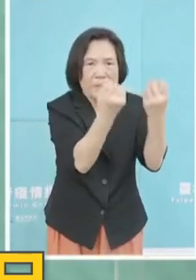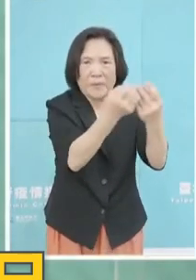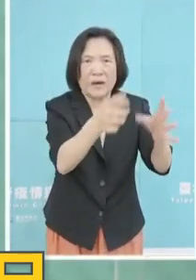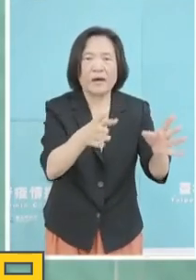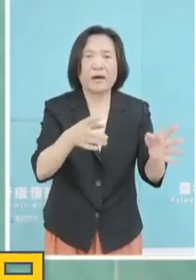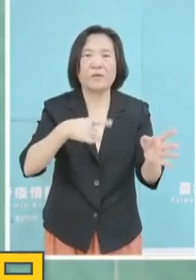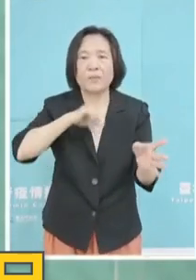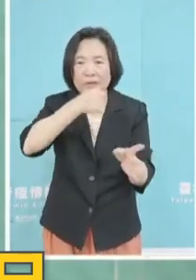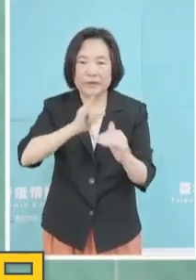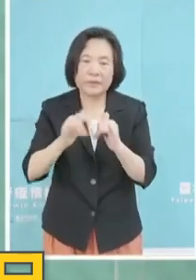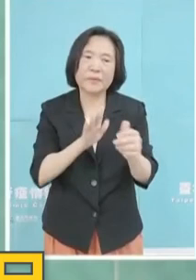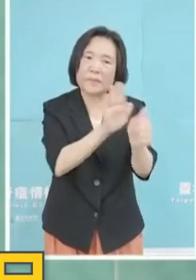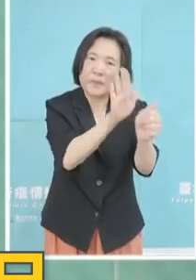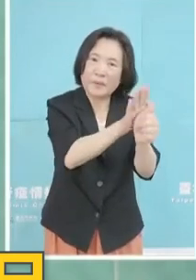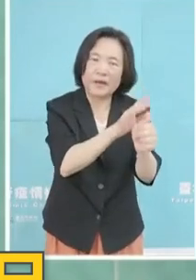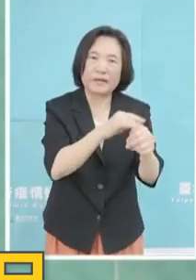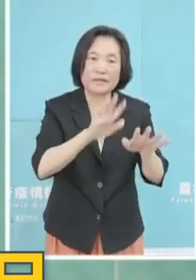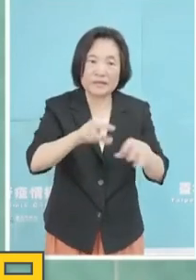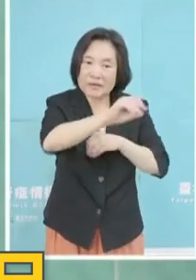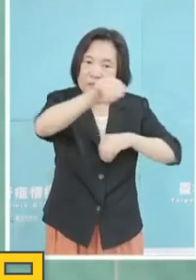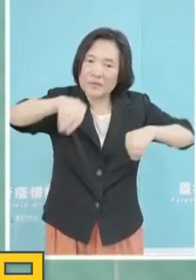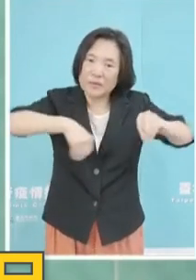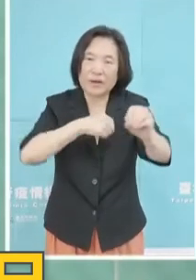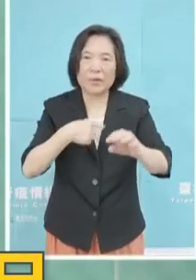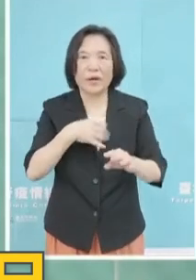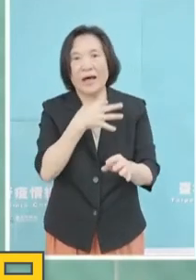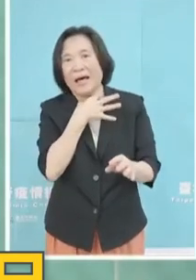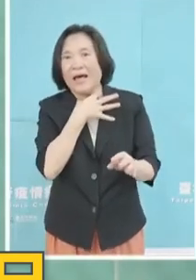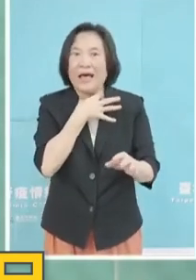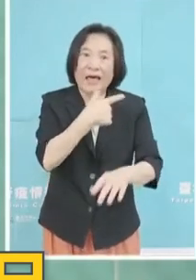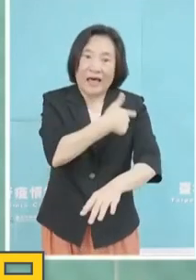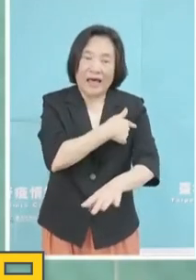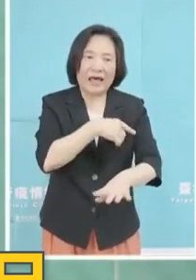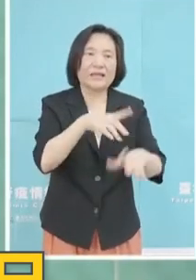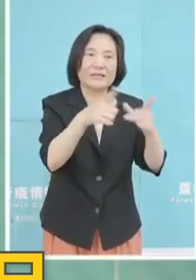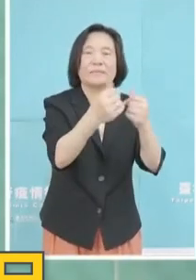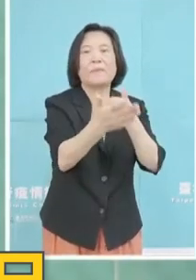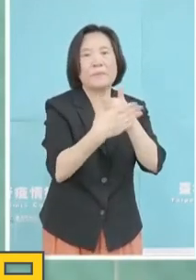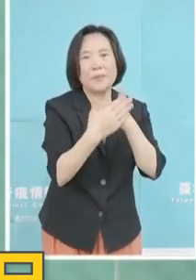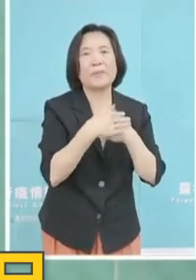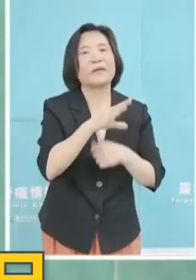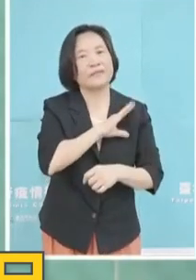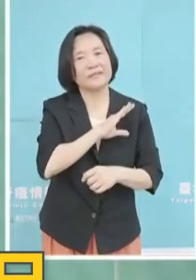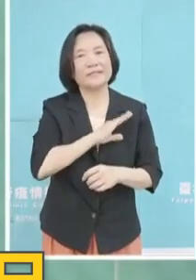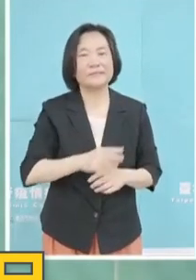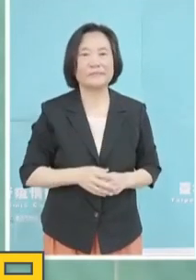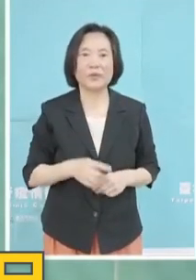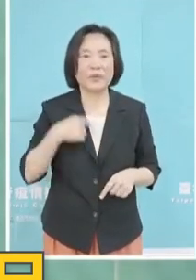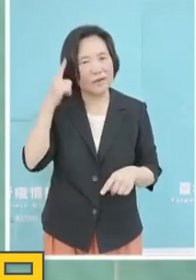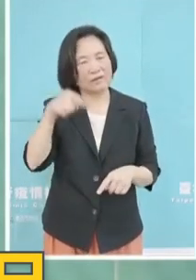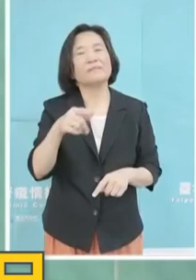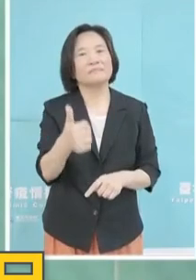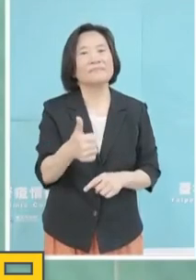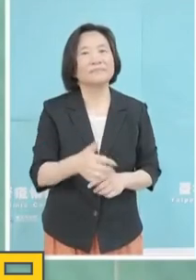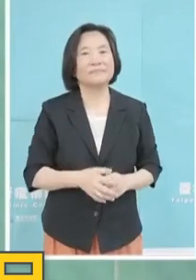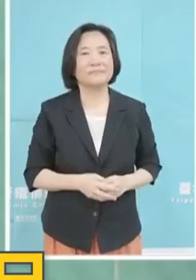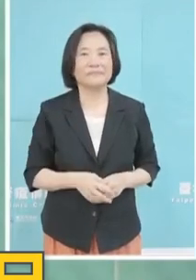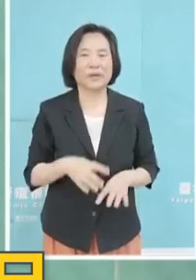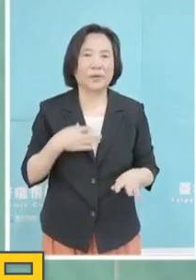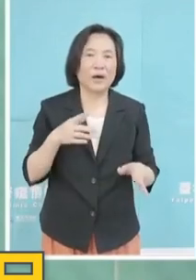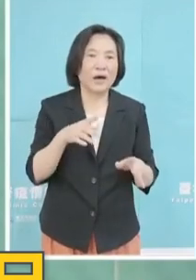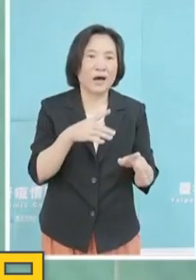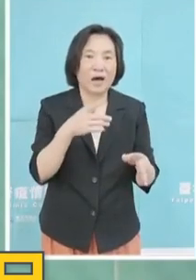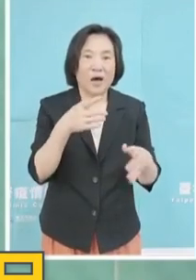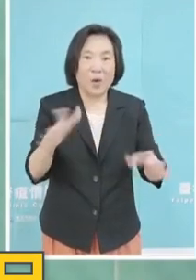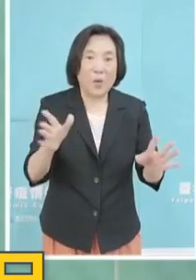候给我们帮忙，那这样就，这个叫这个好的例子嘛，哈。所以，我相信大家有功劳的人很多了。那